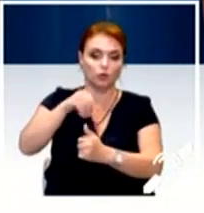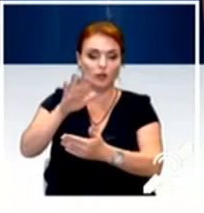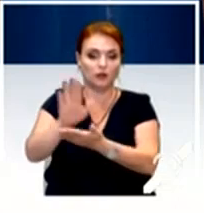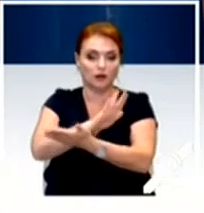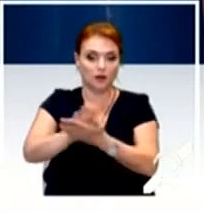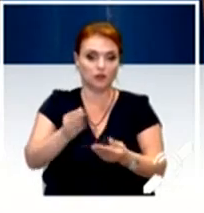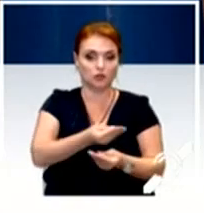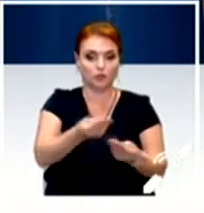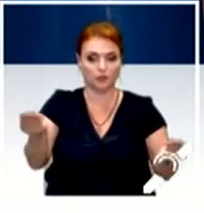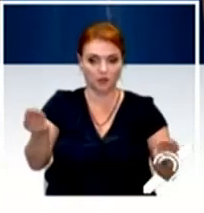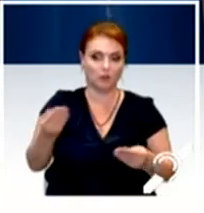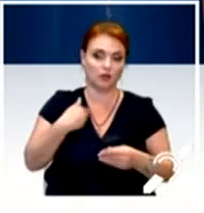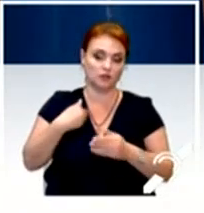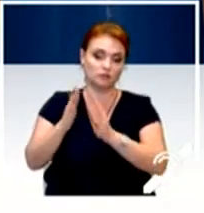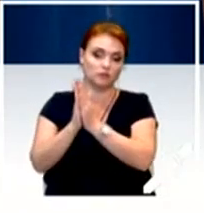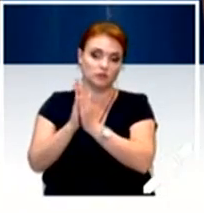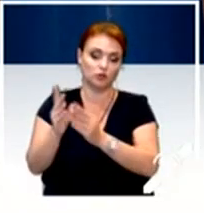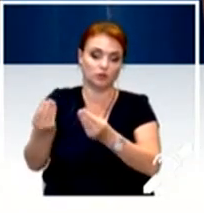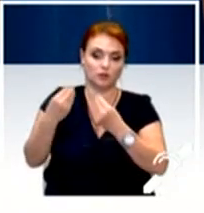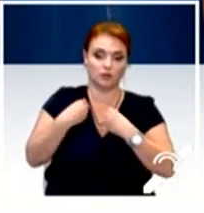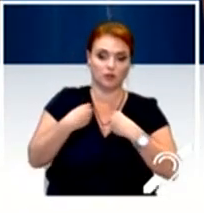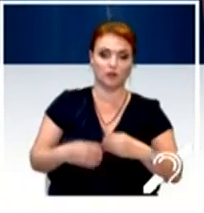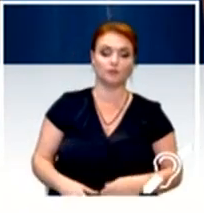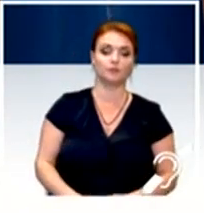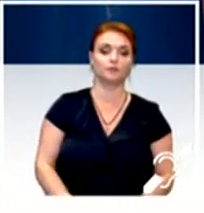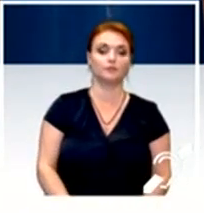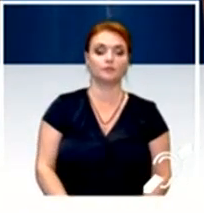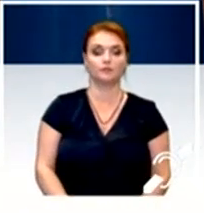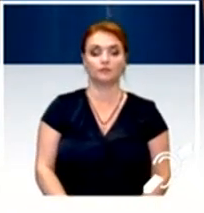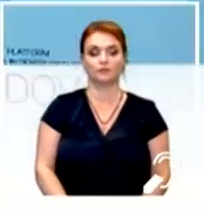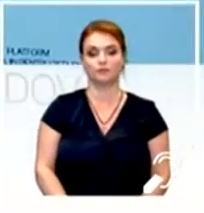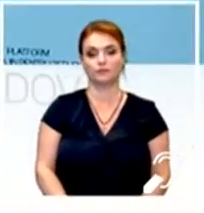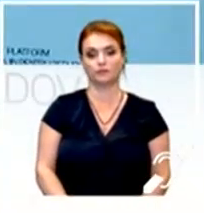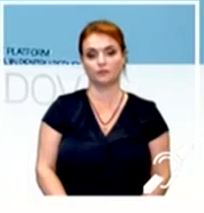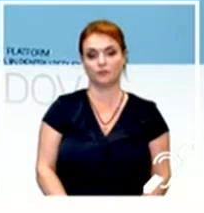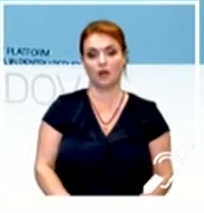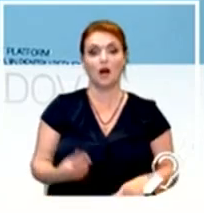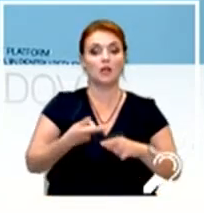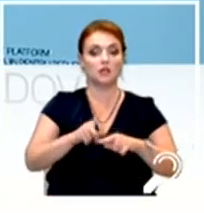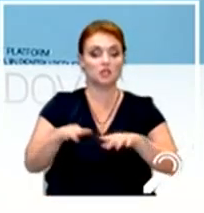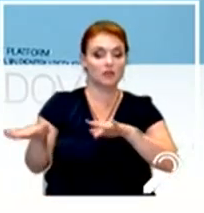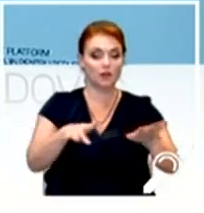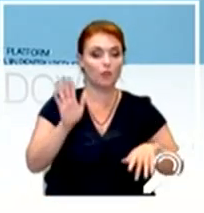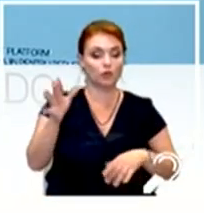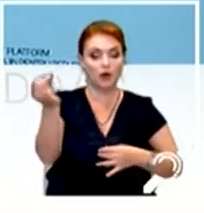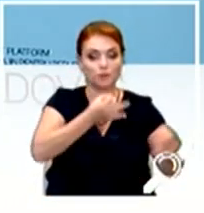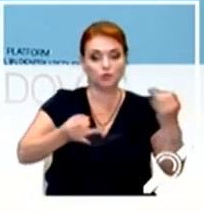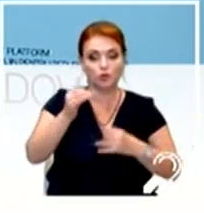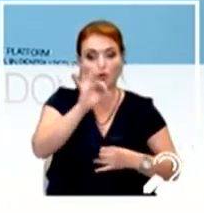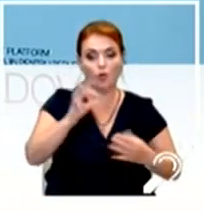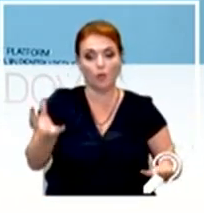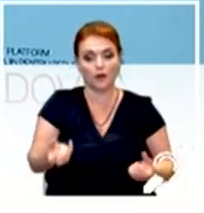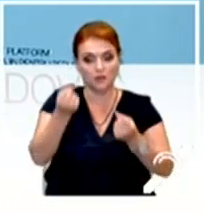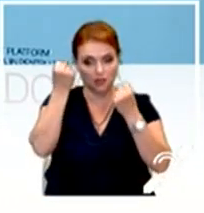Basarabeasca-Berezino, punctul de frontieră, dar și podul de la Leova-Bumbăta. La eveniment se va discuta și despre sprijinul